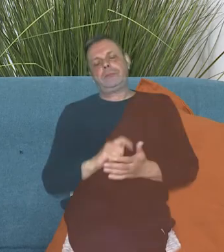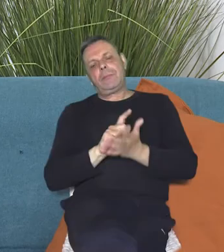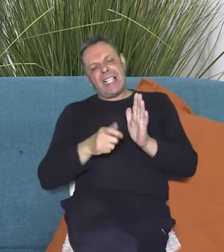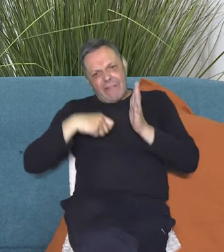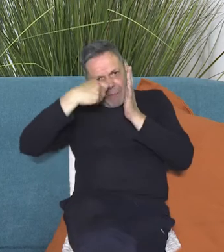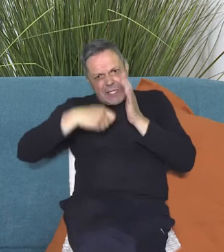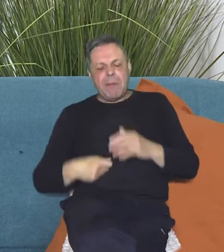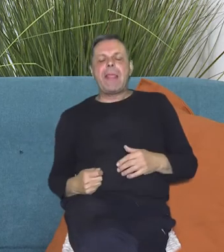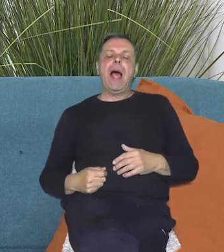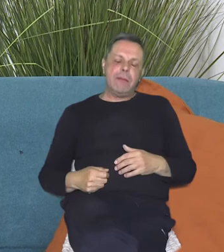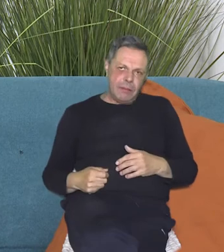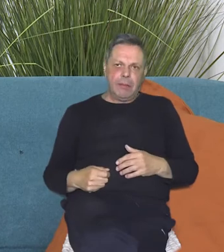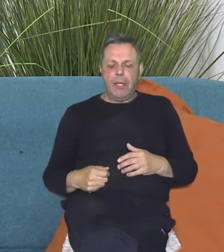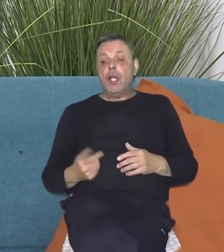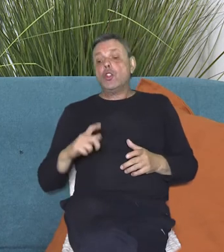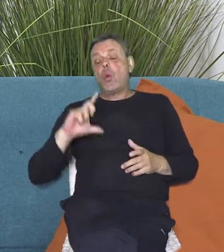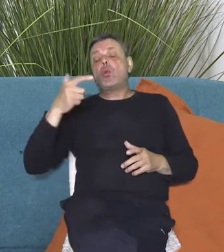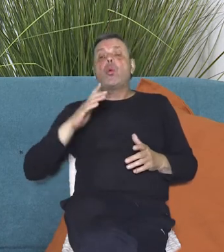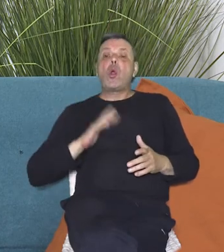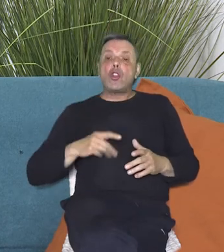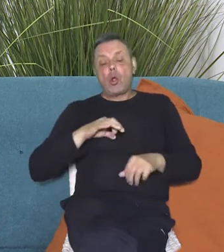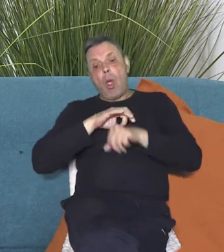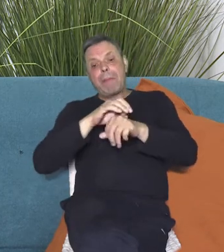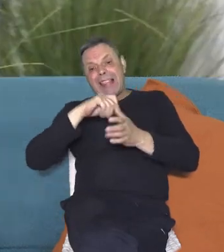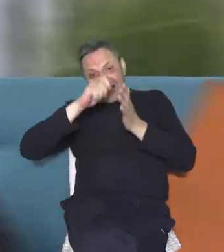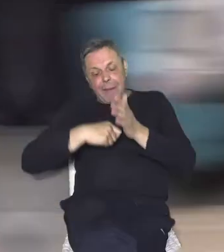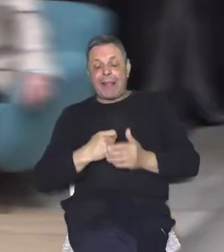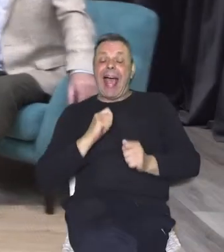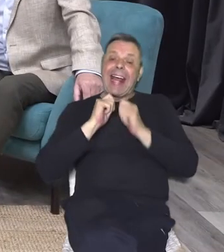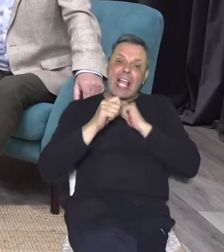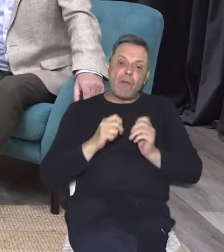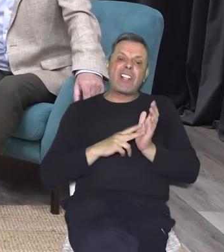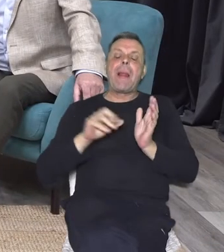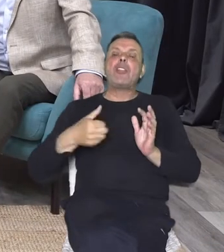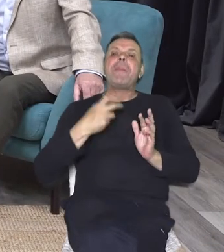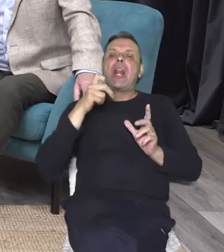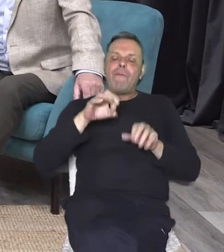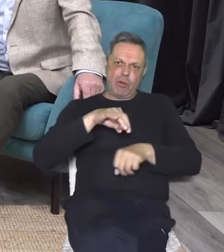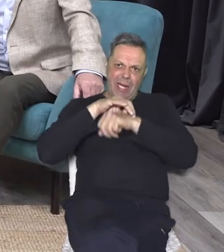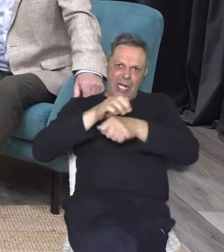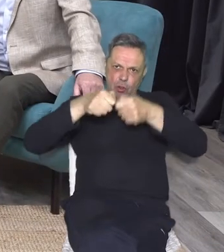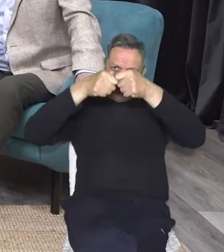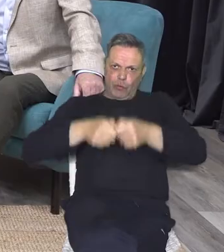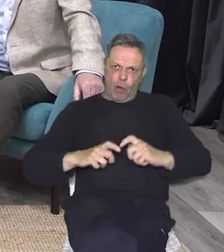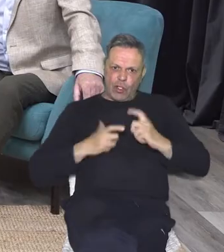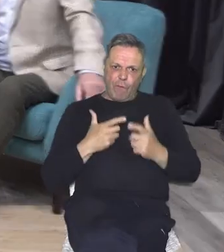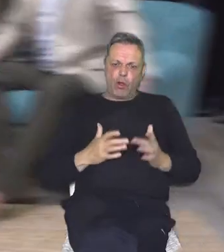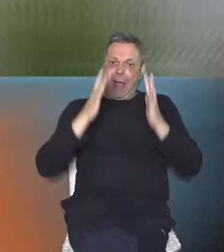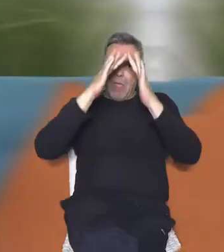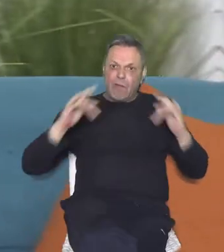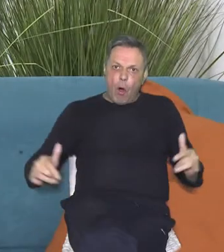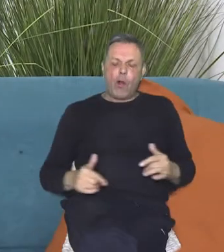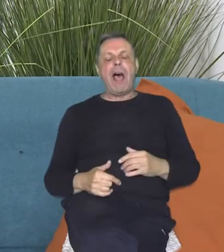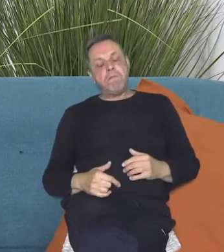Za vrijeme snimanja emisije nalaze se i drugi gosti koji prate snimanje. No razgovor s Nadom Mirković, pratiteljicom društvenog